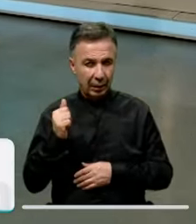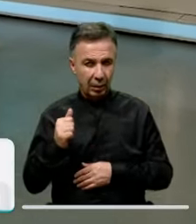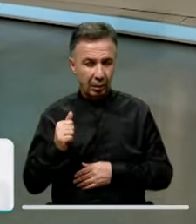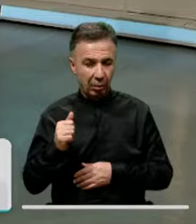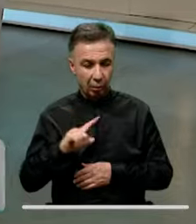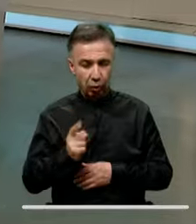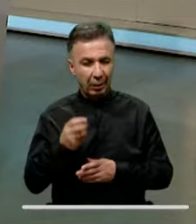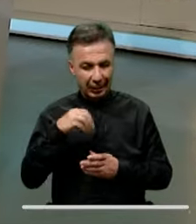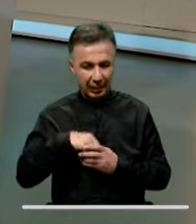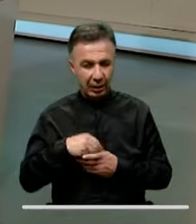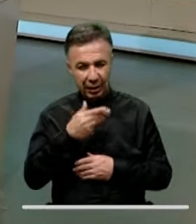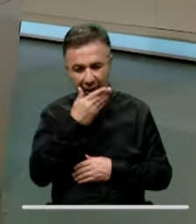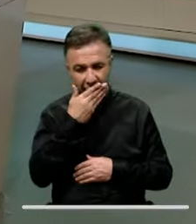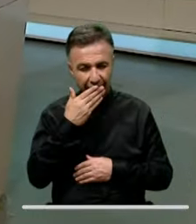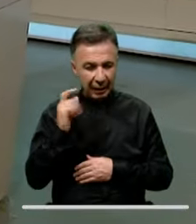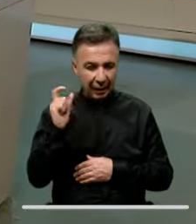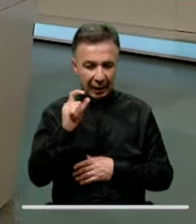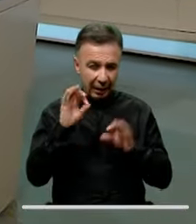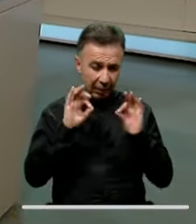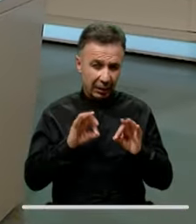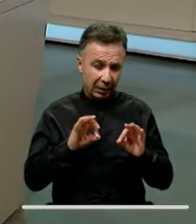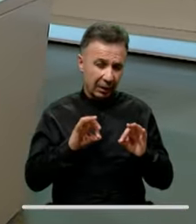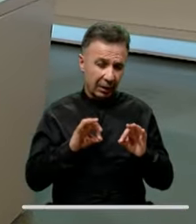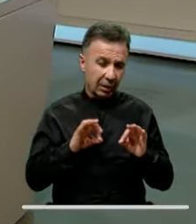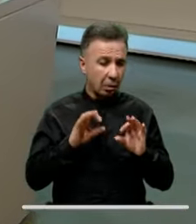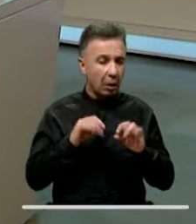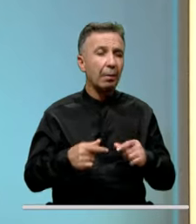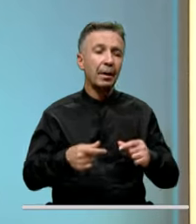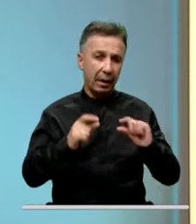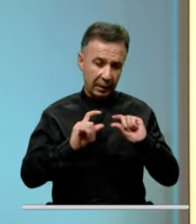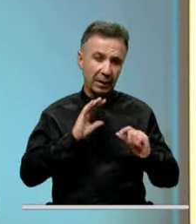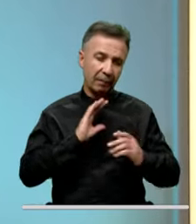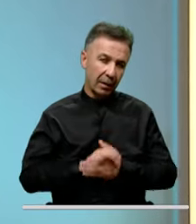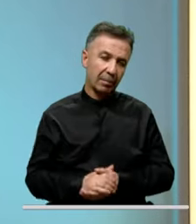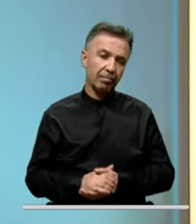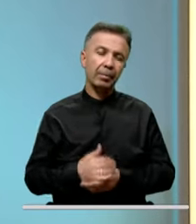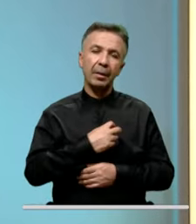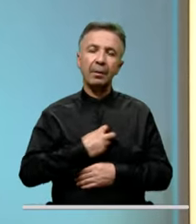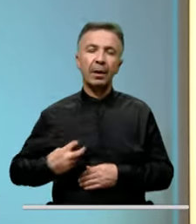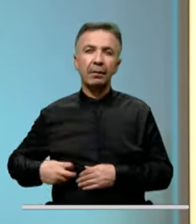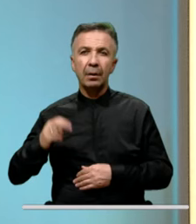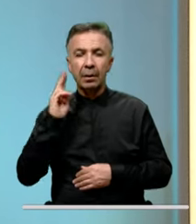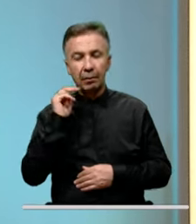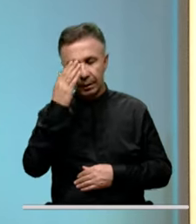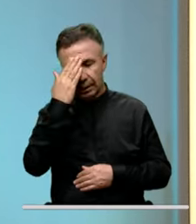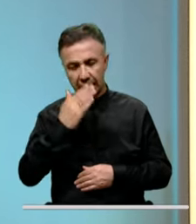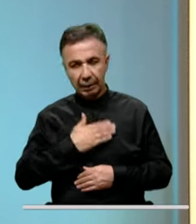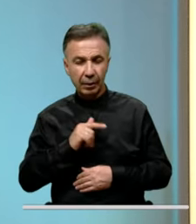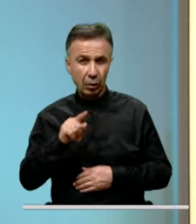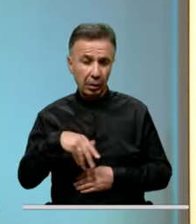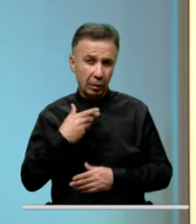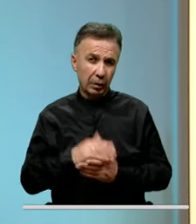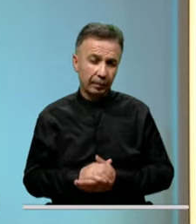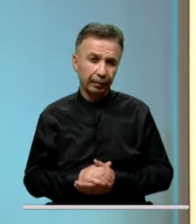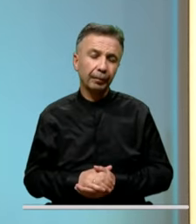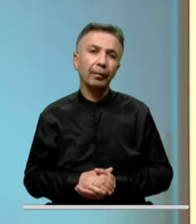Ramazan'a başlangıç, oruca başlangıçla ilgili böyle bir hadis var. Efendimiz Aleyhisselatü Vesselam buyuruyorlar ki,